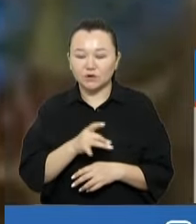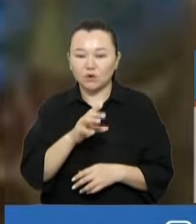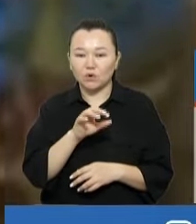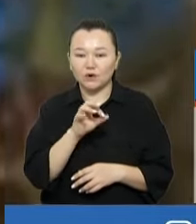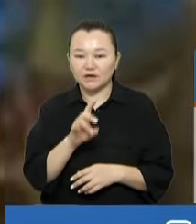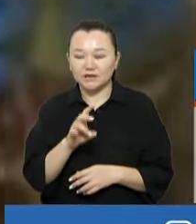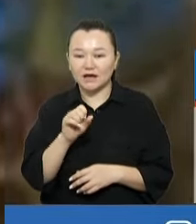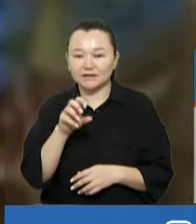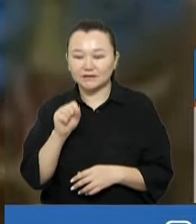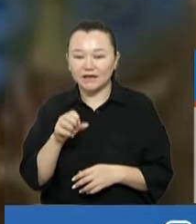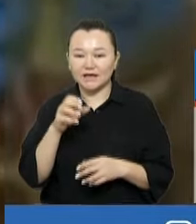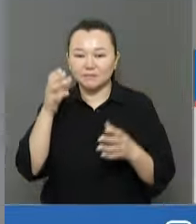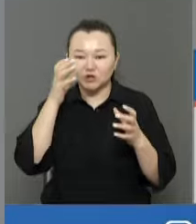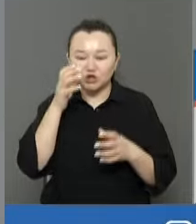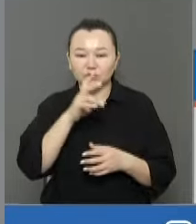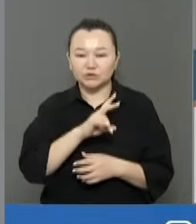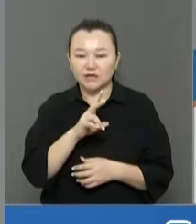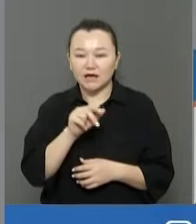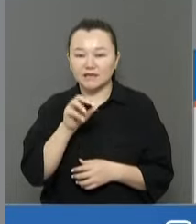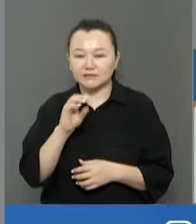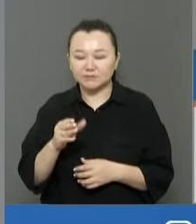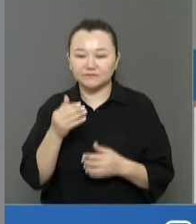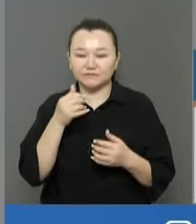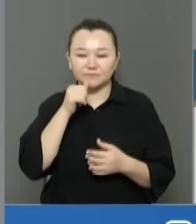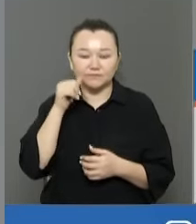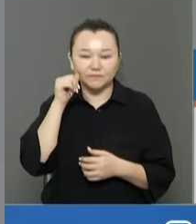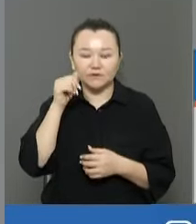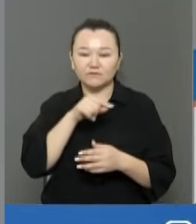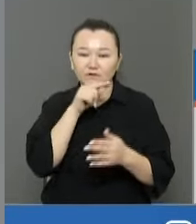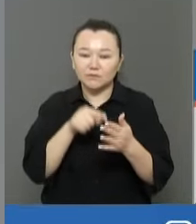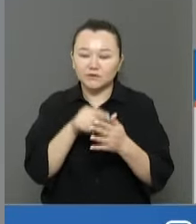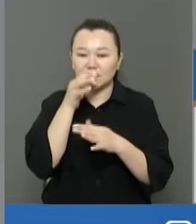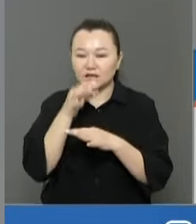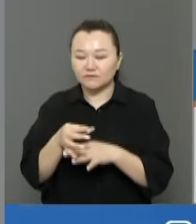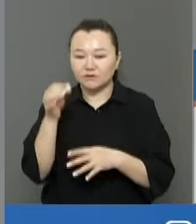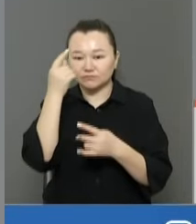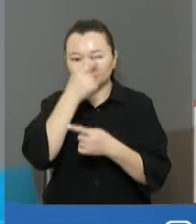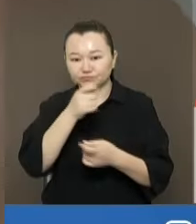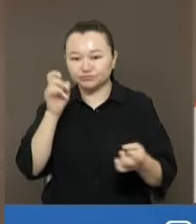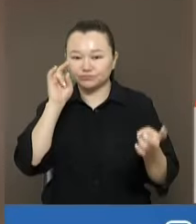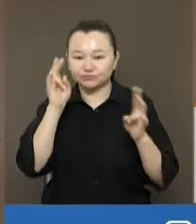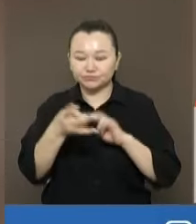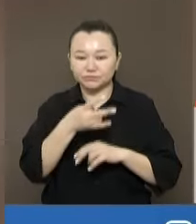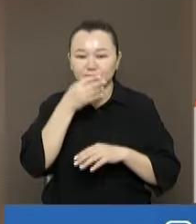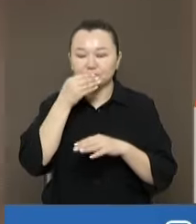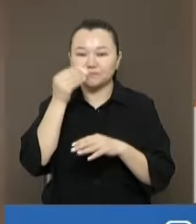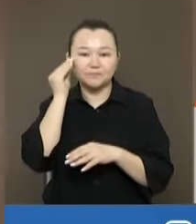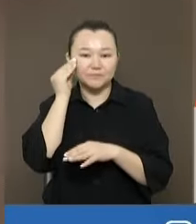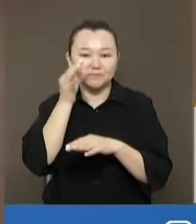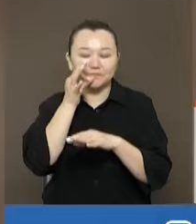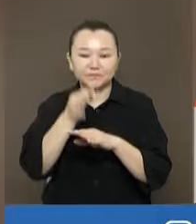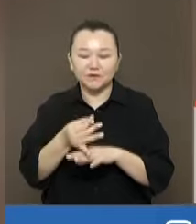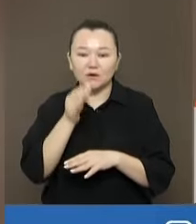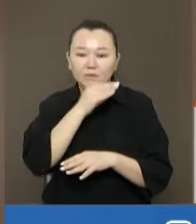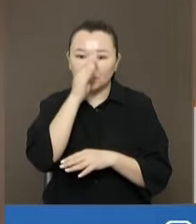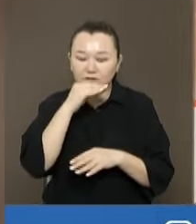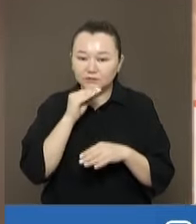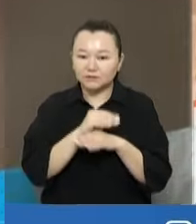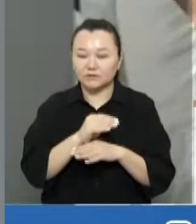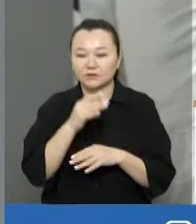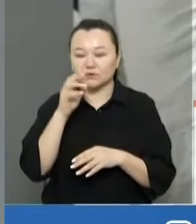Наиб имамы Нұрсұлтан Қасымовтың былтыр сабақ өту барысындағы сұрақ-жауап кезінде жарияланған пікірі. Ол өз сөзінде қосымша ата-ана туралы,